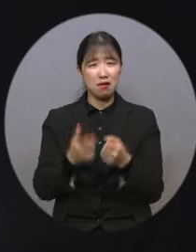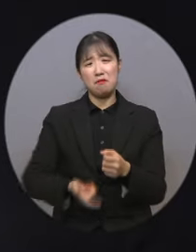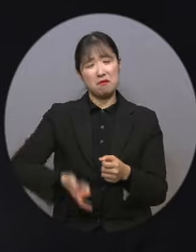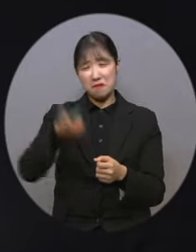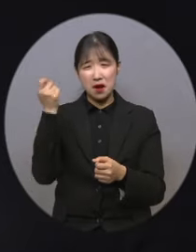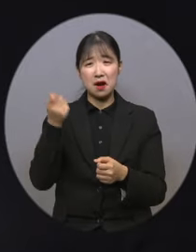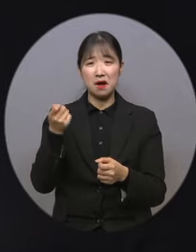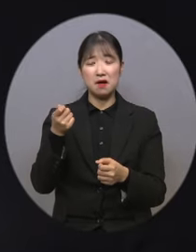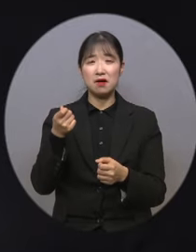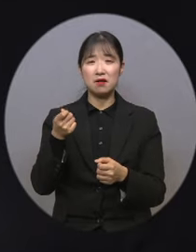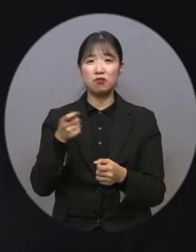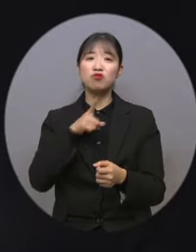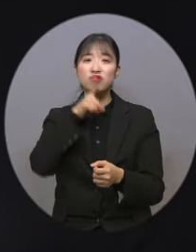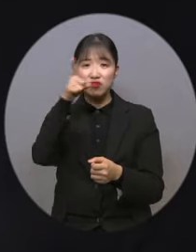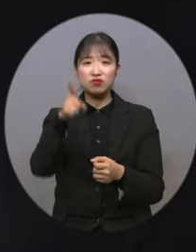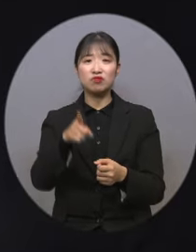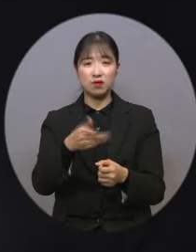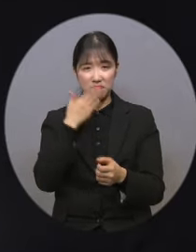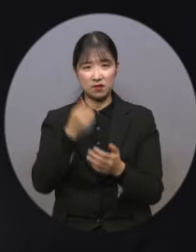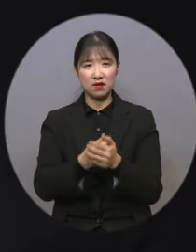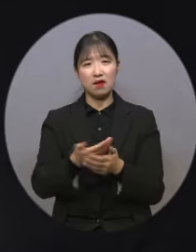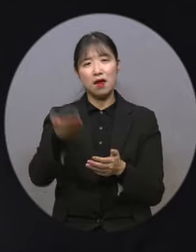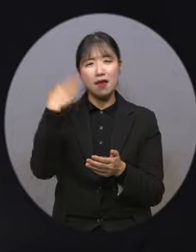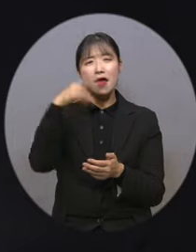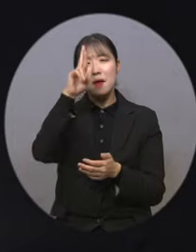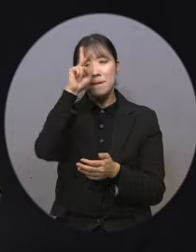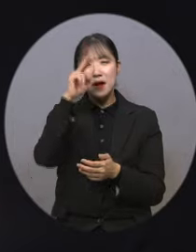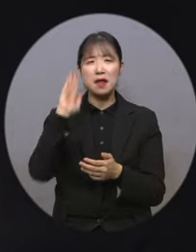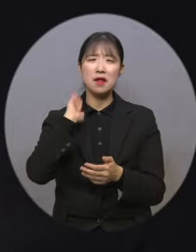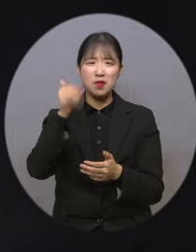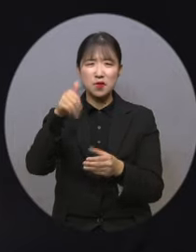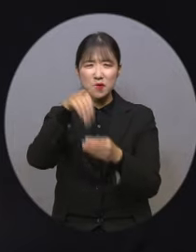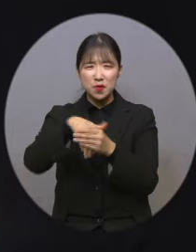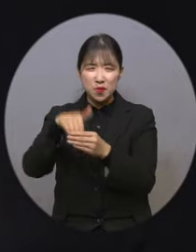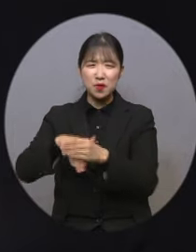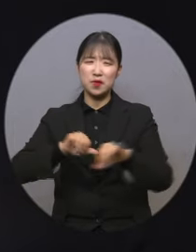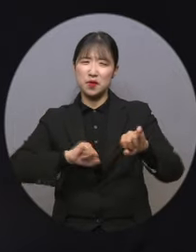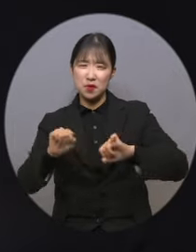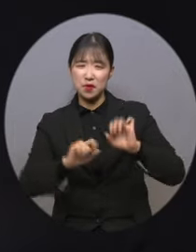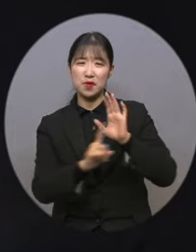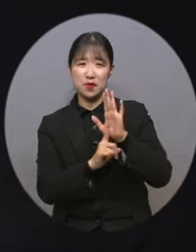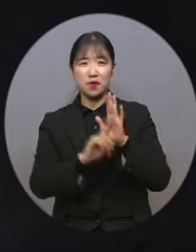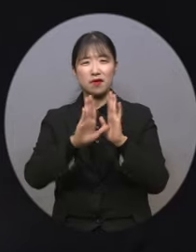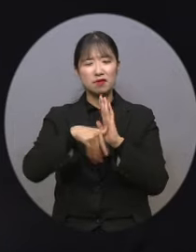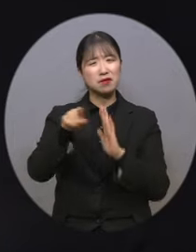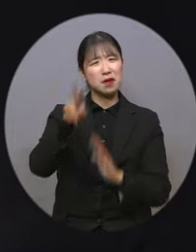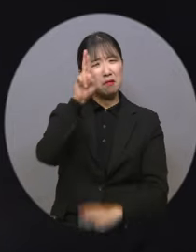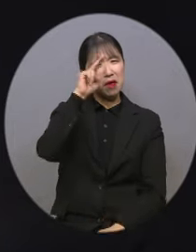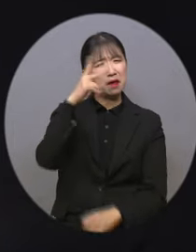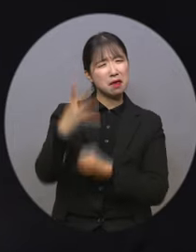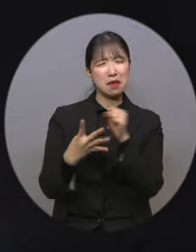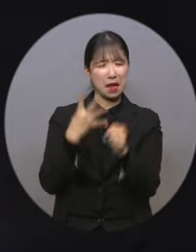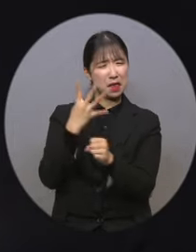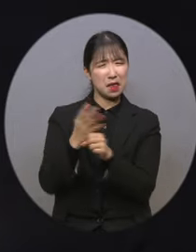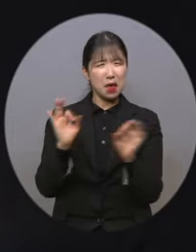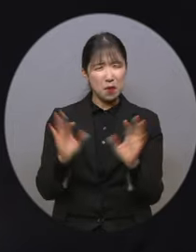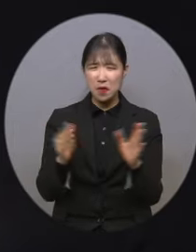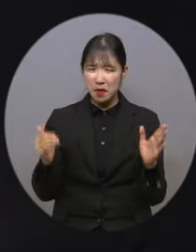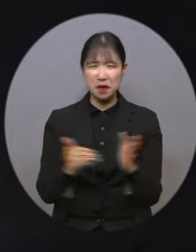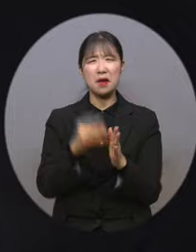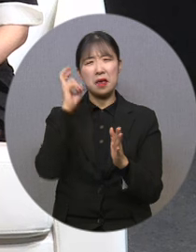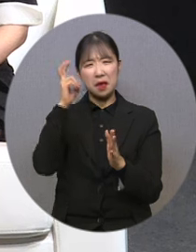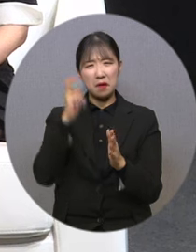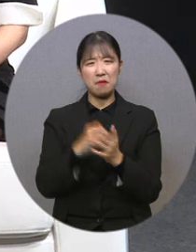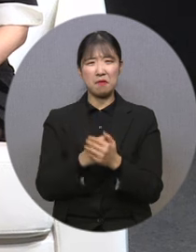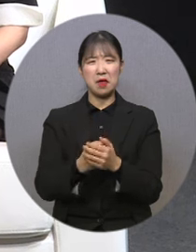통과돼 내가 옛날에 박근혜 대 등의 나와서 한참 선거가 운동할 때 공업화 끈의 4년 밖에 못 간다 촛불시위 나서